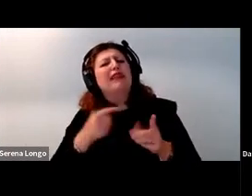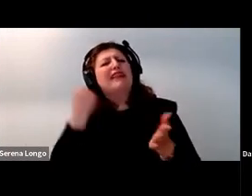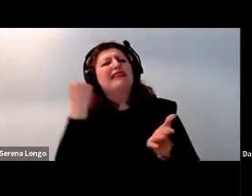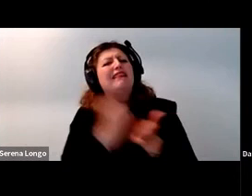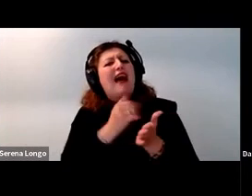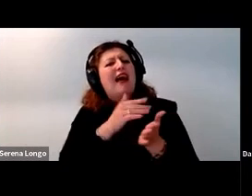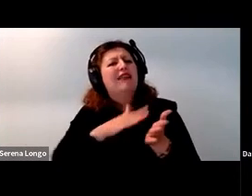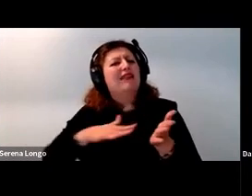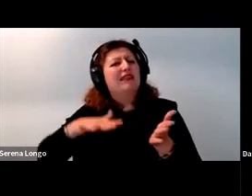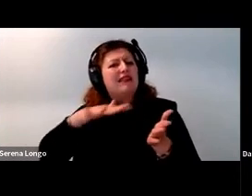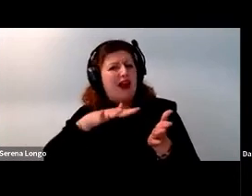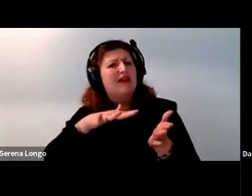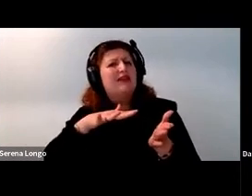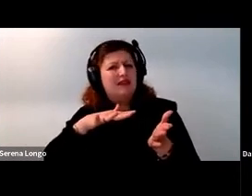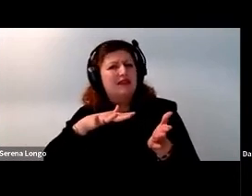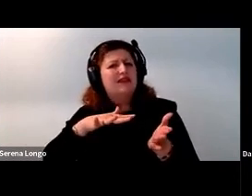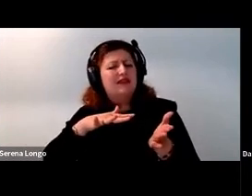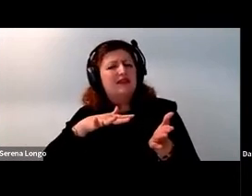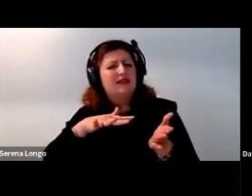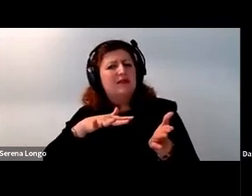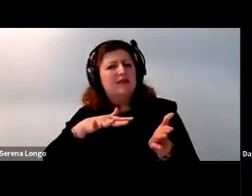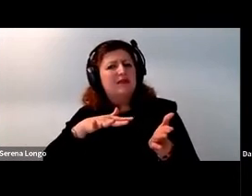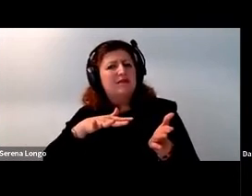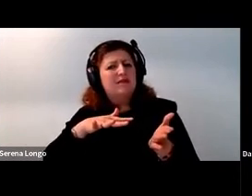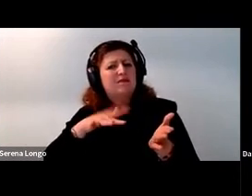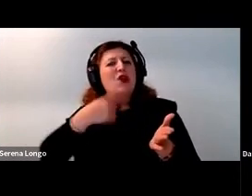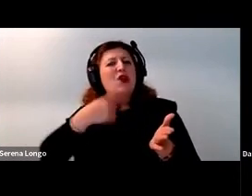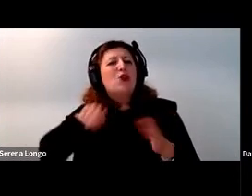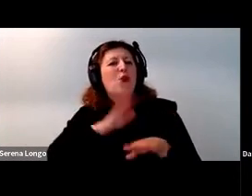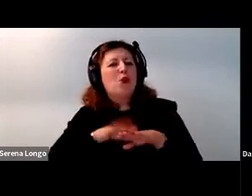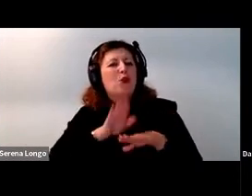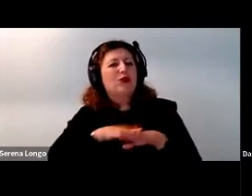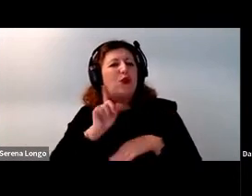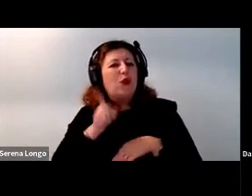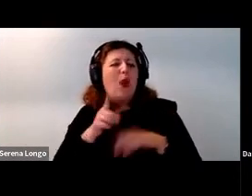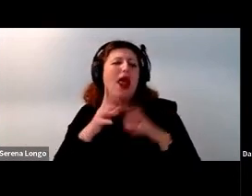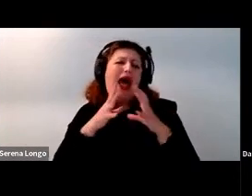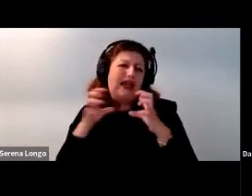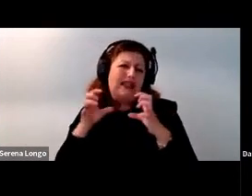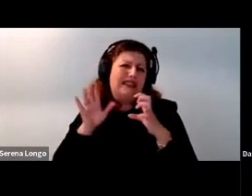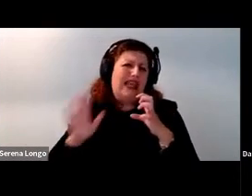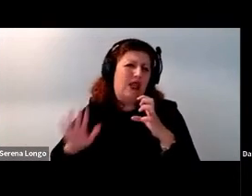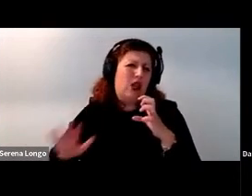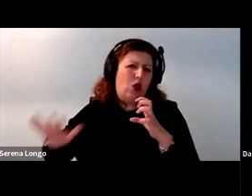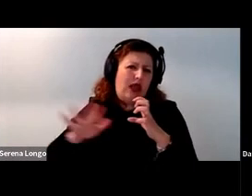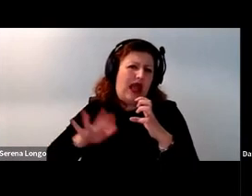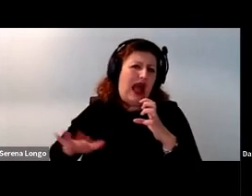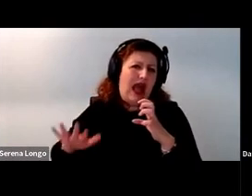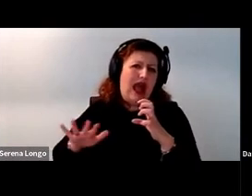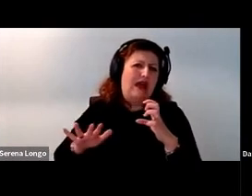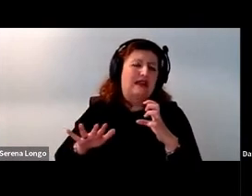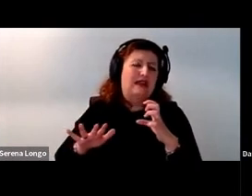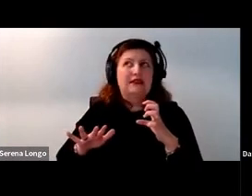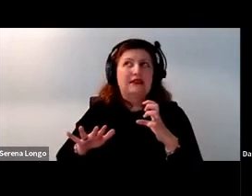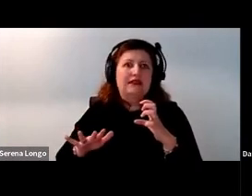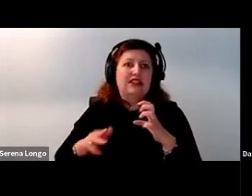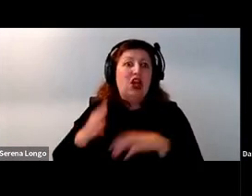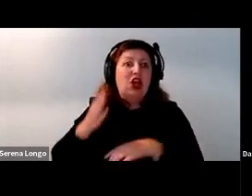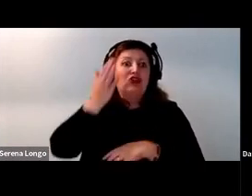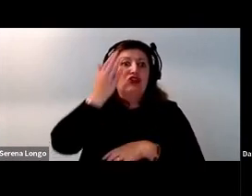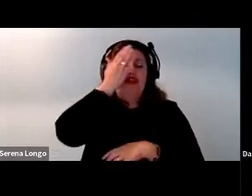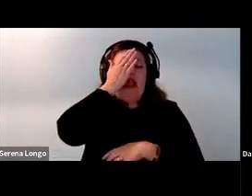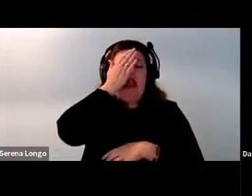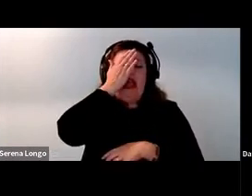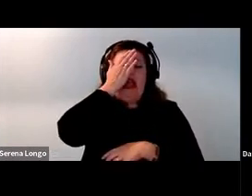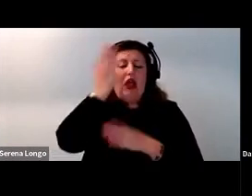utilizzato, credo, insomma, perché sì. È bene fidarsi delle ditte, ma non ciecamente, quindi